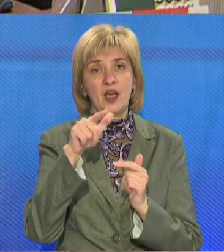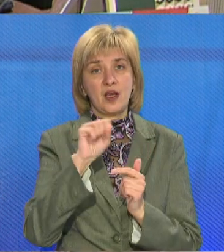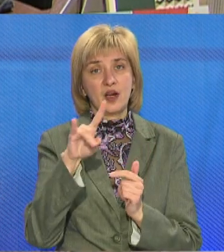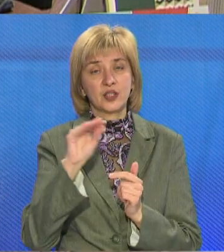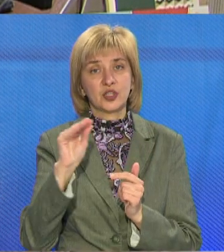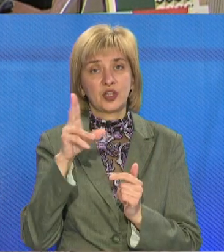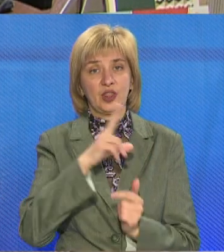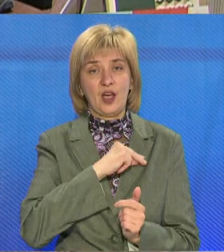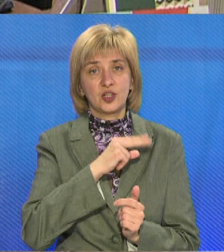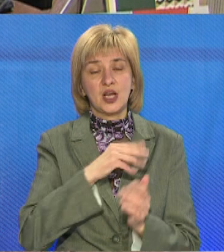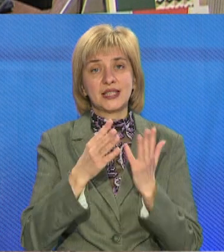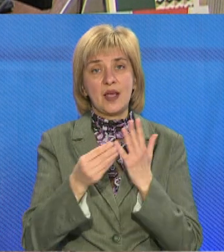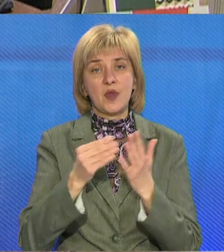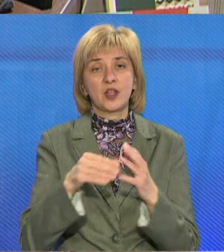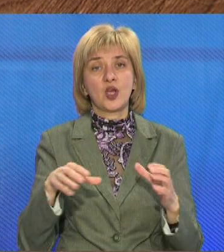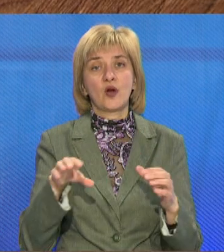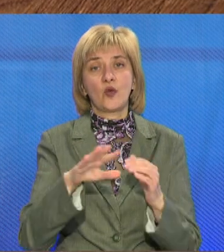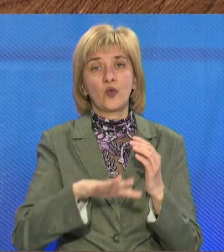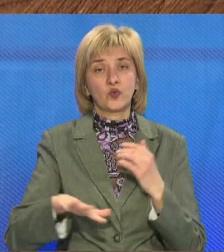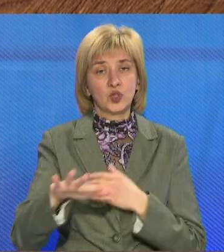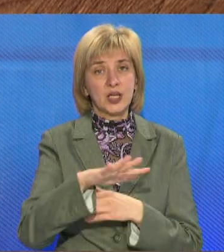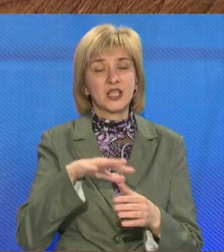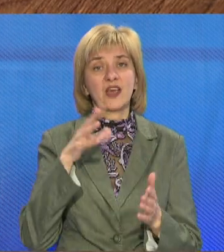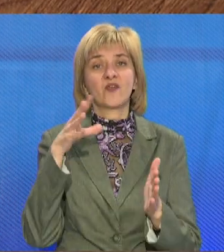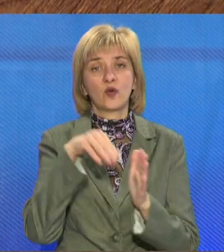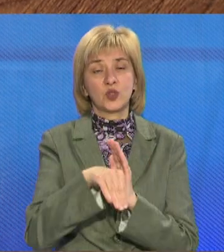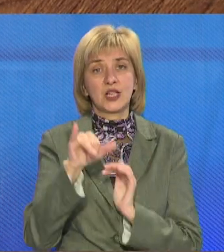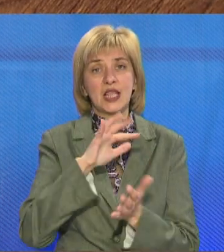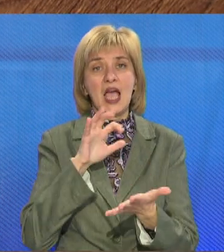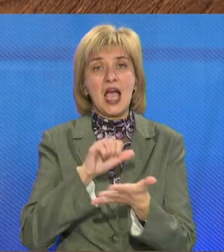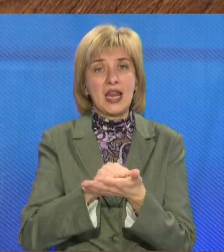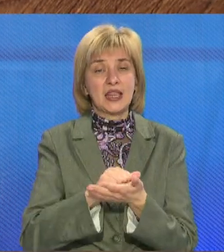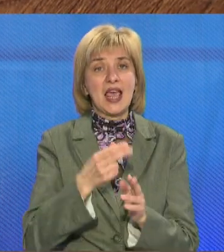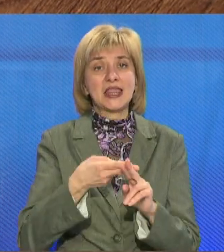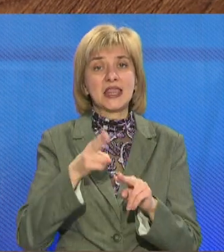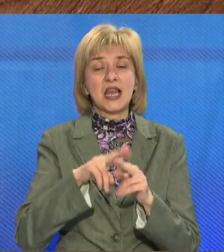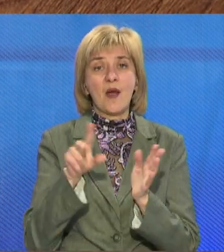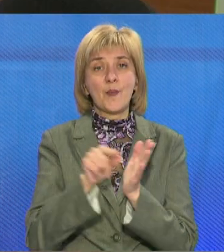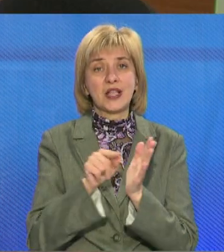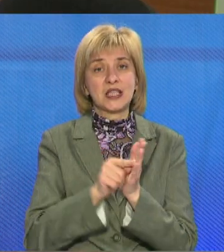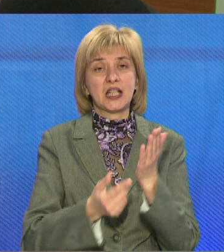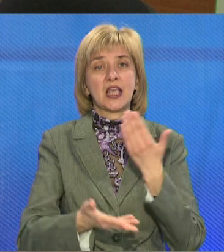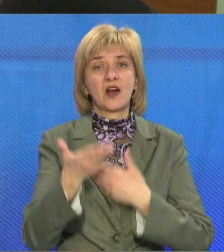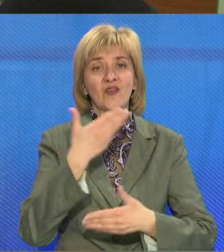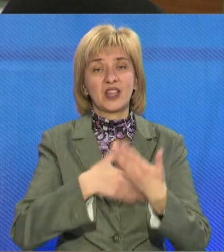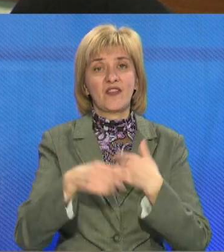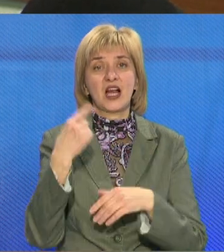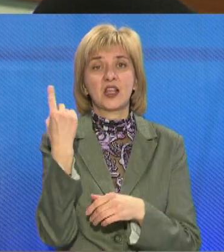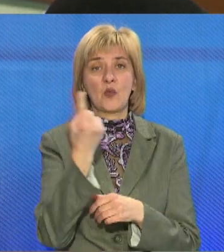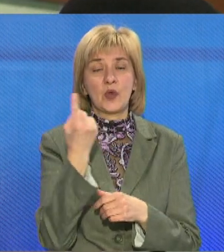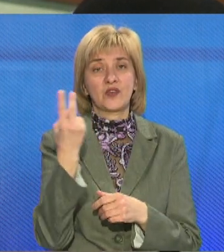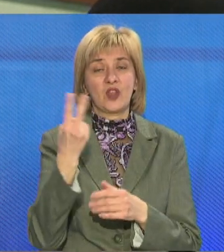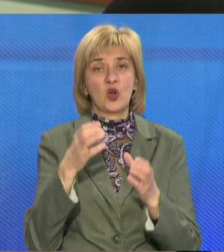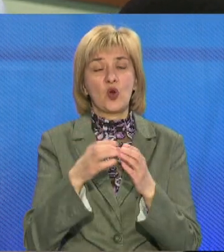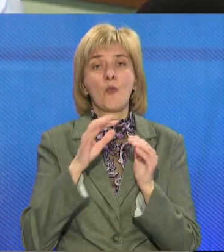таксама зямельныя ўчасткі, у тым ліку ў арэндныя. Для пенсіянераў, інвалідаў першай і другой групы, многадзетных